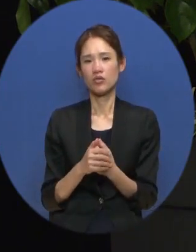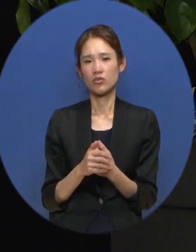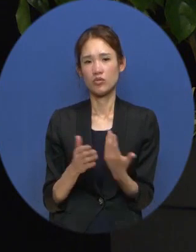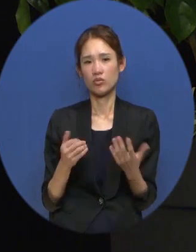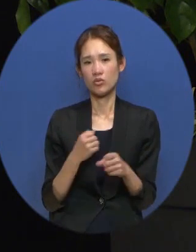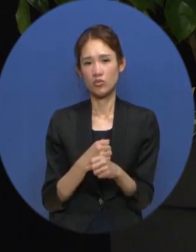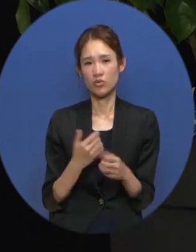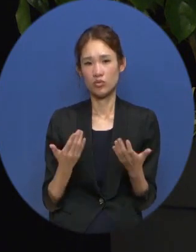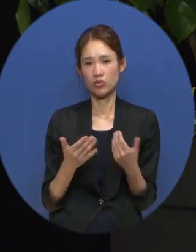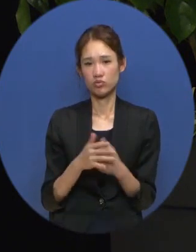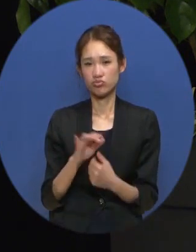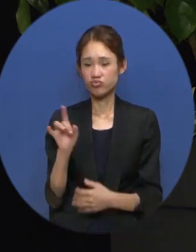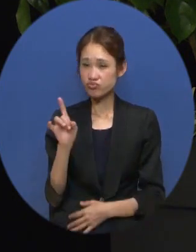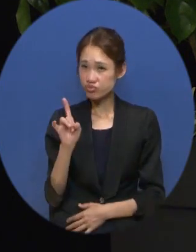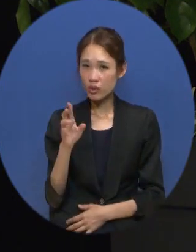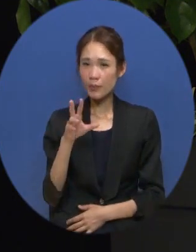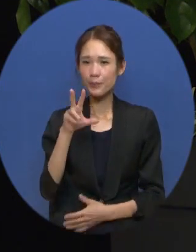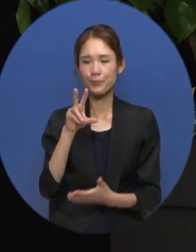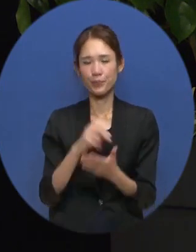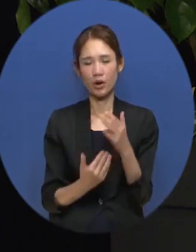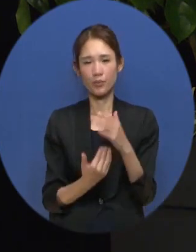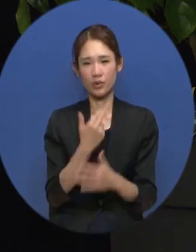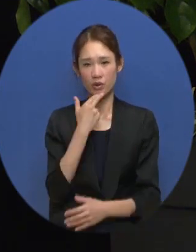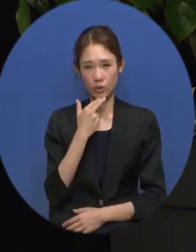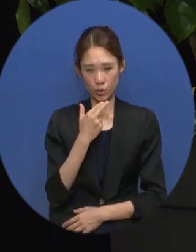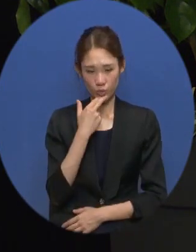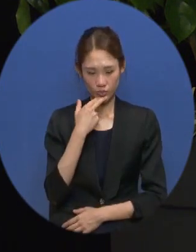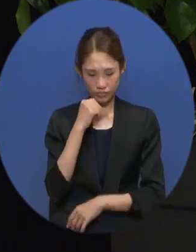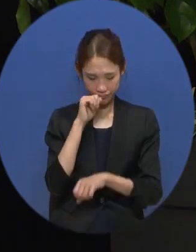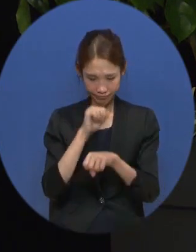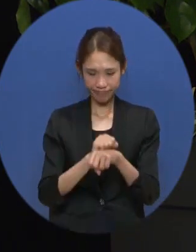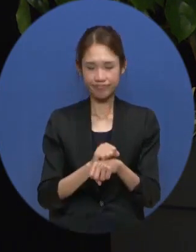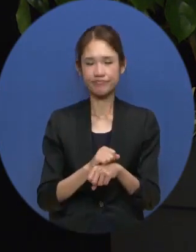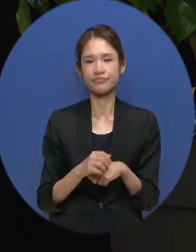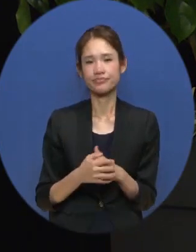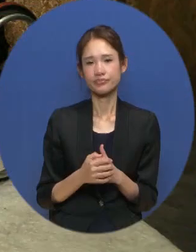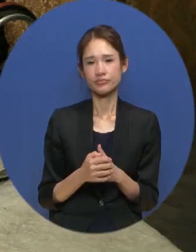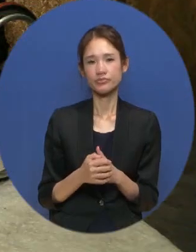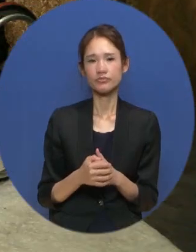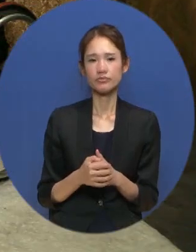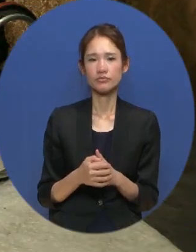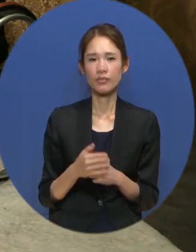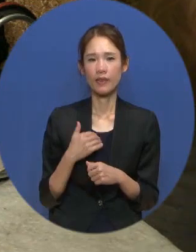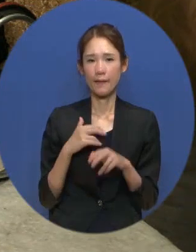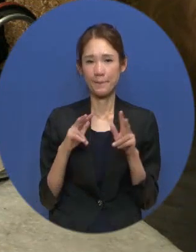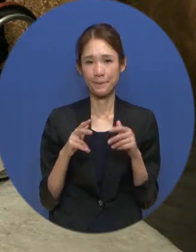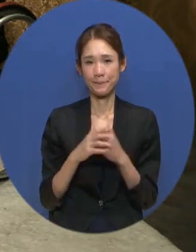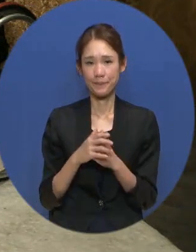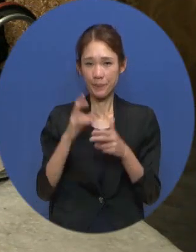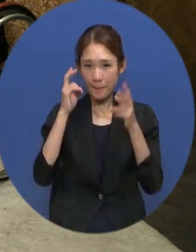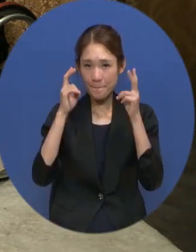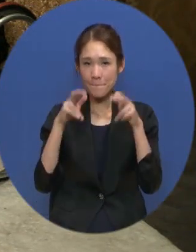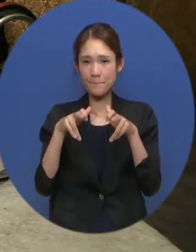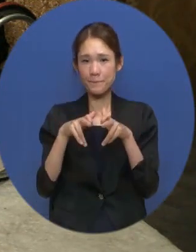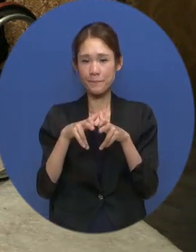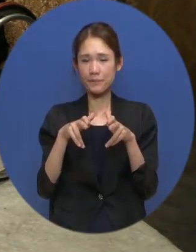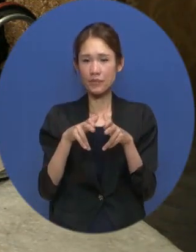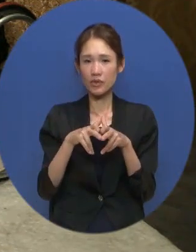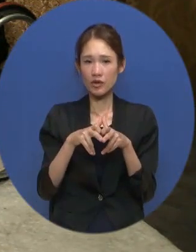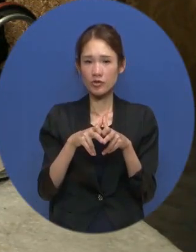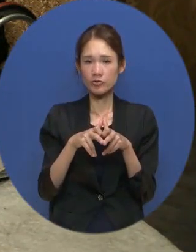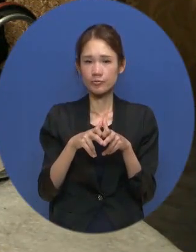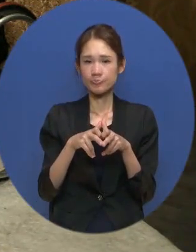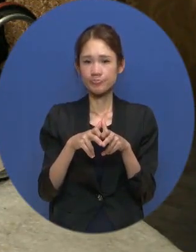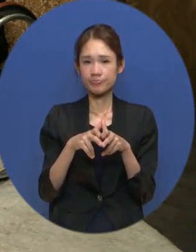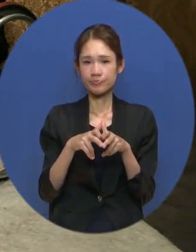하시면 작업하는데 전혀 문제가 없게 아주 잘하고 계십니다. 제가 지금 저희 회사 그 장애